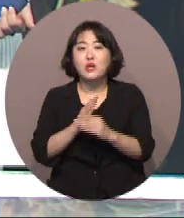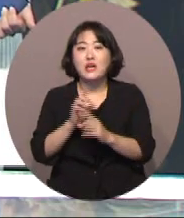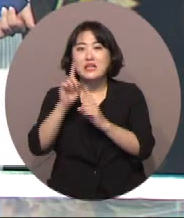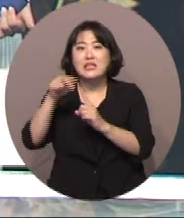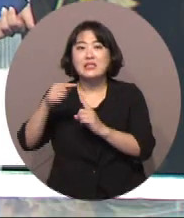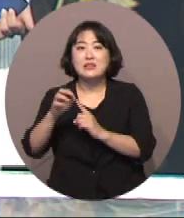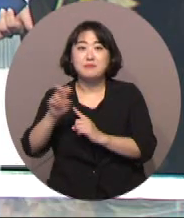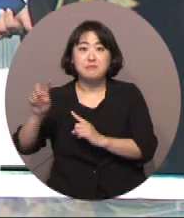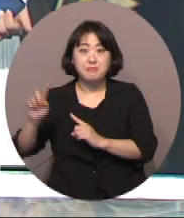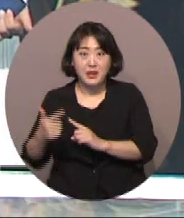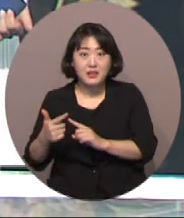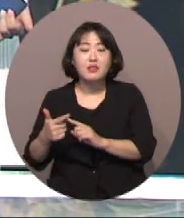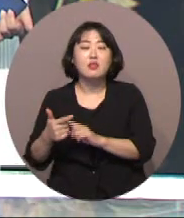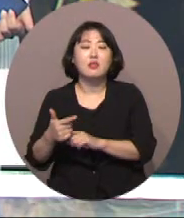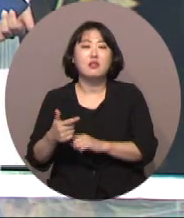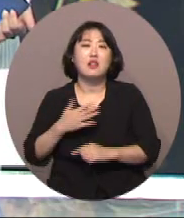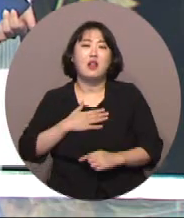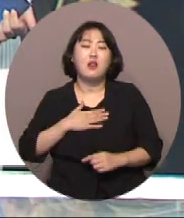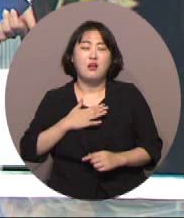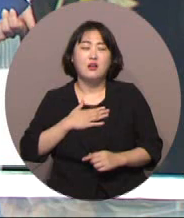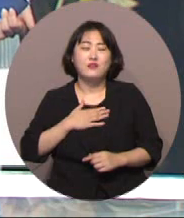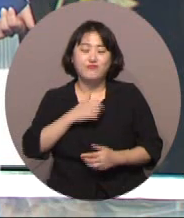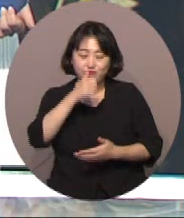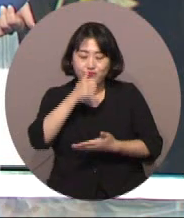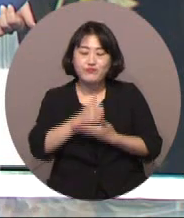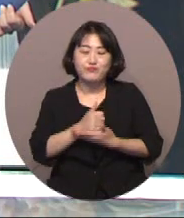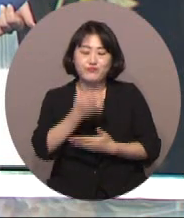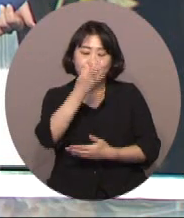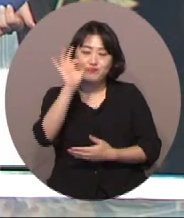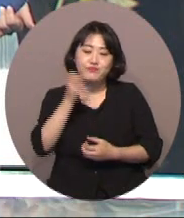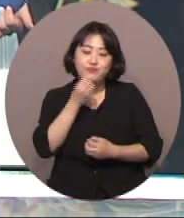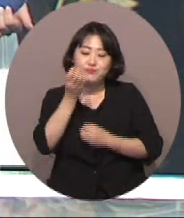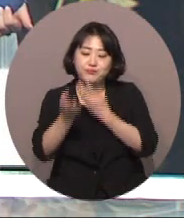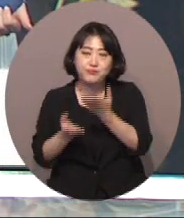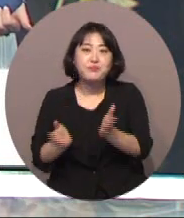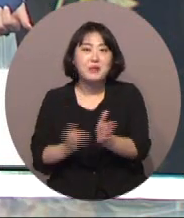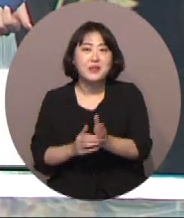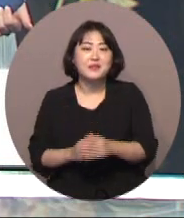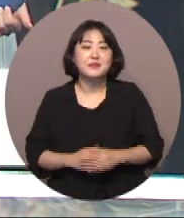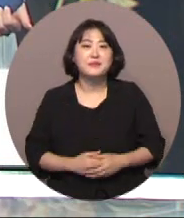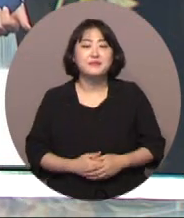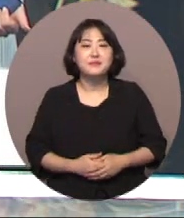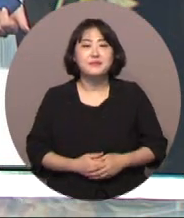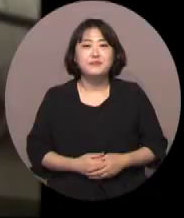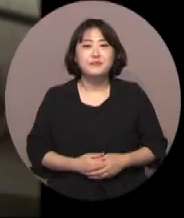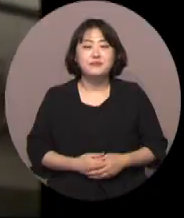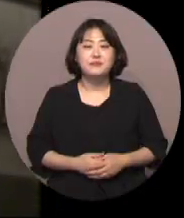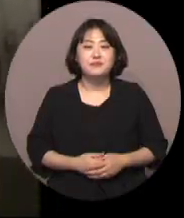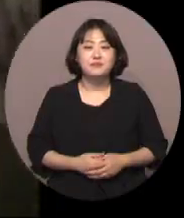경찰 조사에서 이 사건 역시 자신이 했다고 털어놨습니다. 윤웅선 기자가 보도합니다.